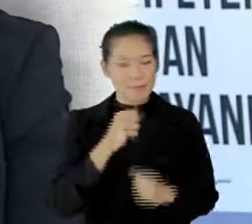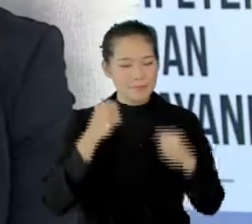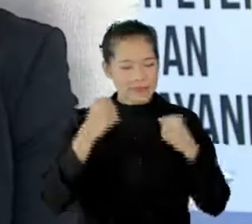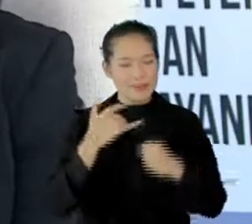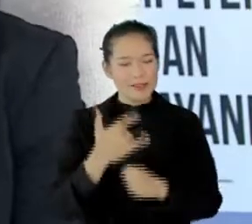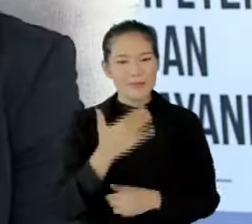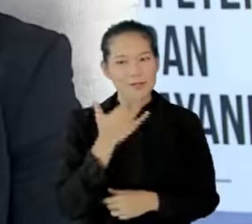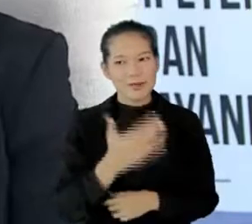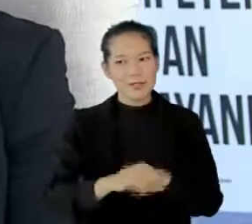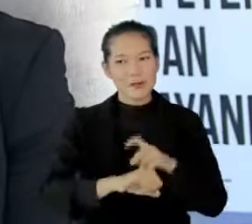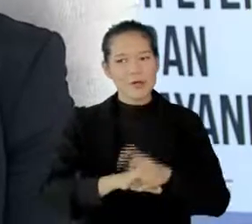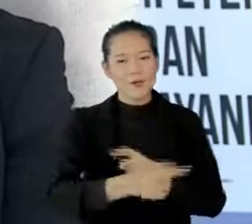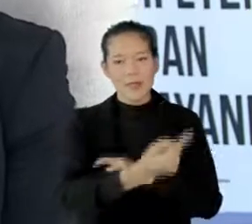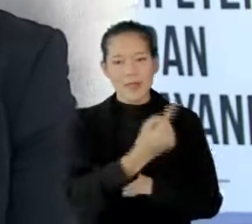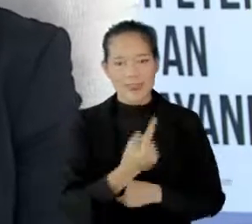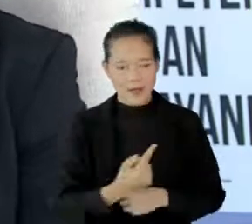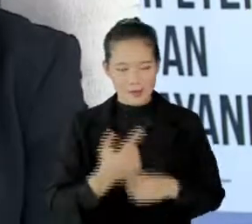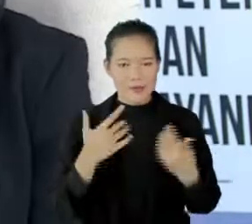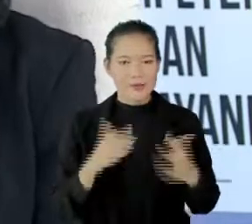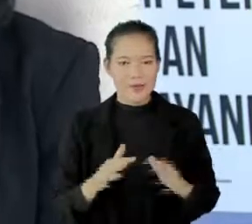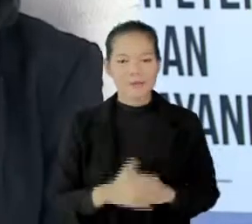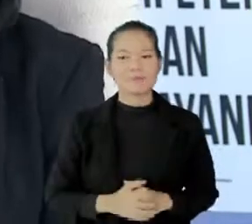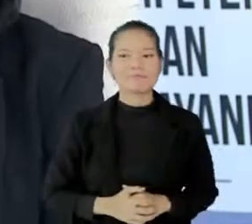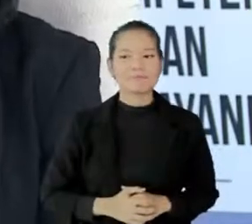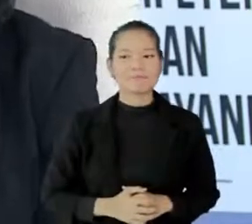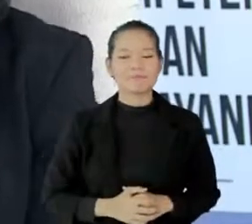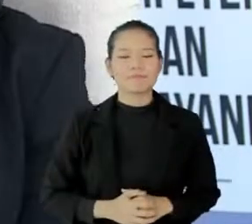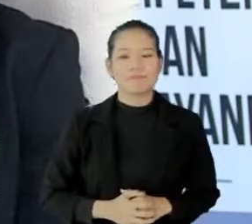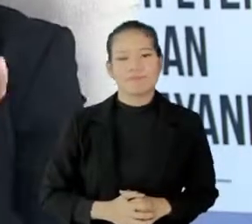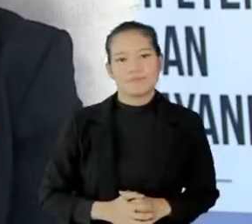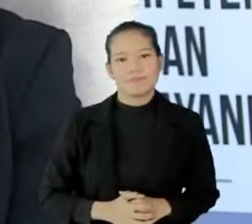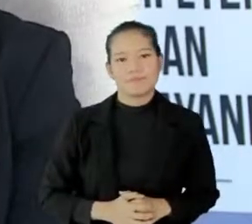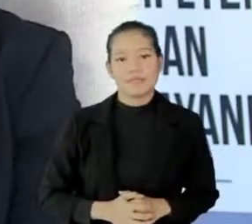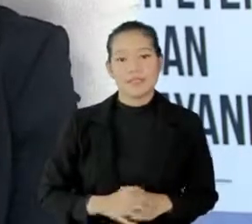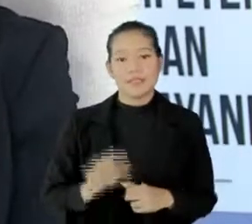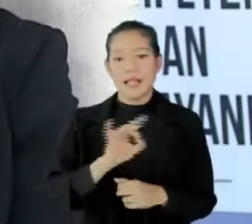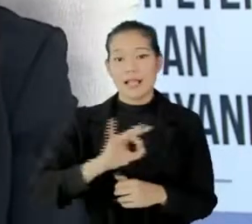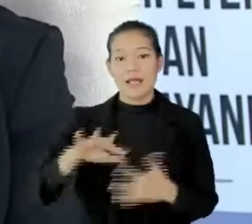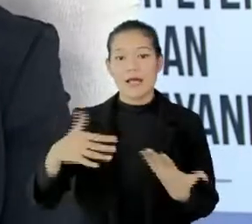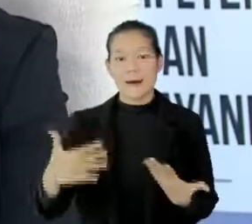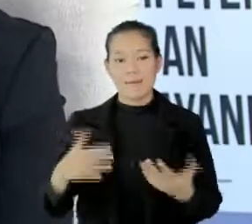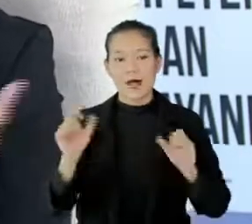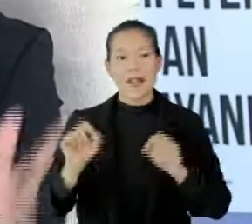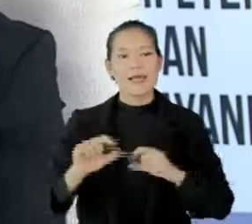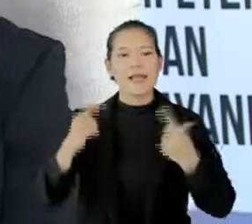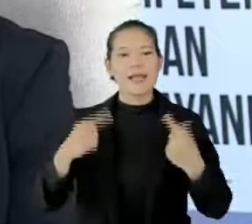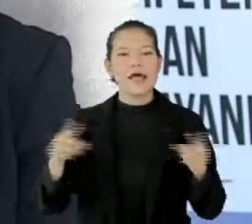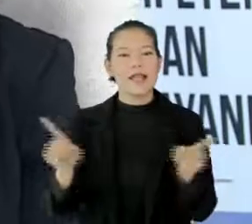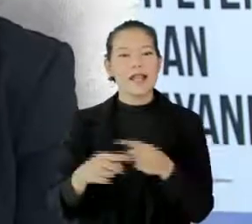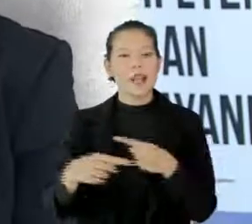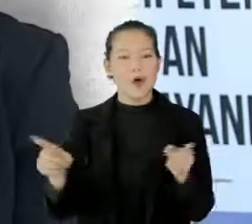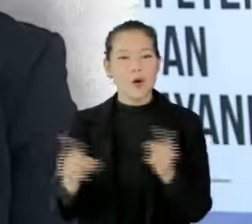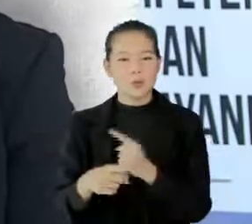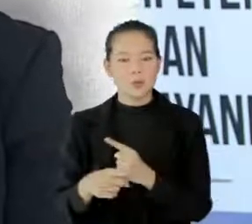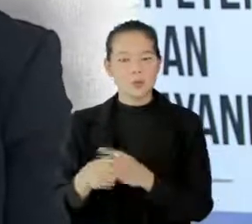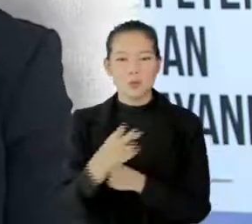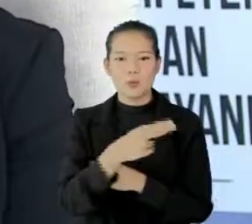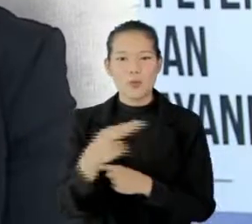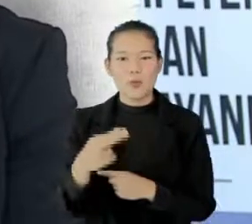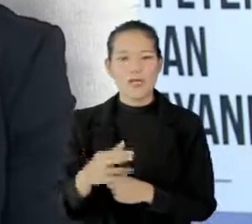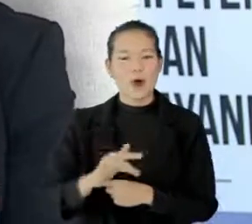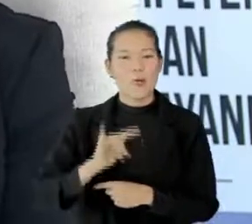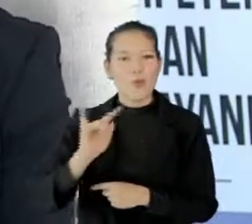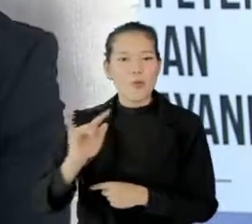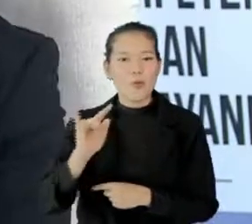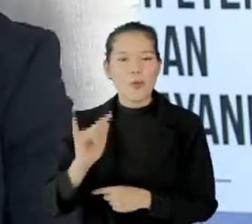Pak ya. Terima kasih atas waktunya, Pak, untuk hadir di siang hari ini. Dan ada juga sang legenda musik rock kita nih, tanah air,